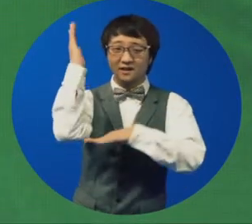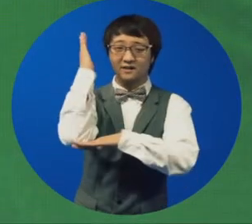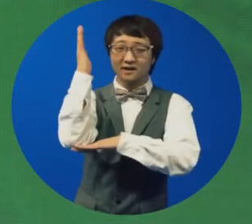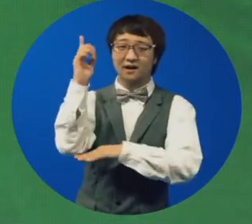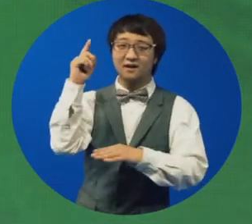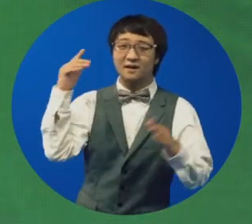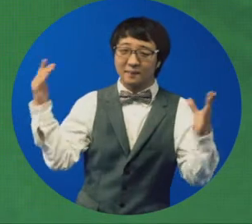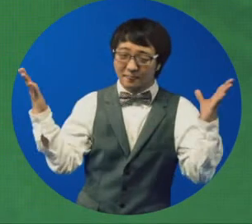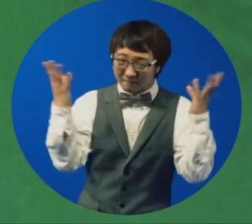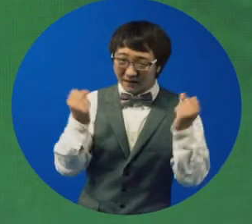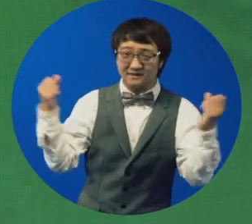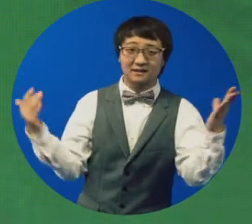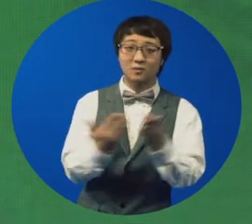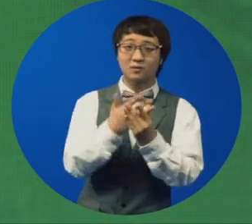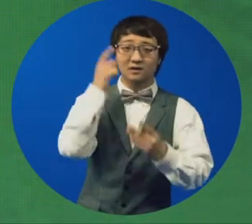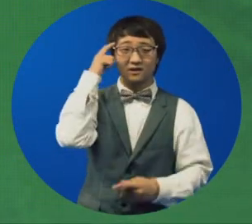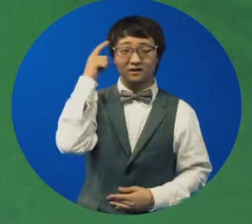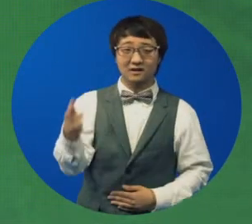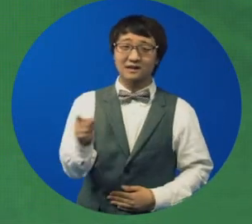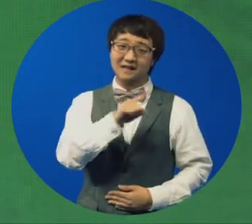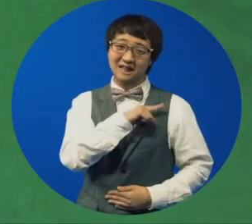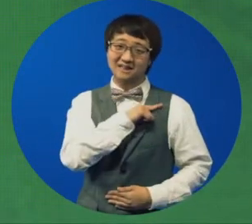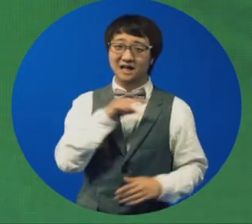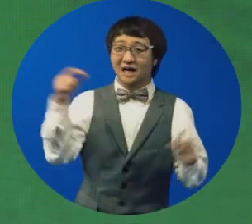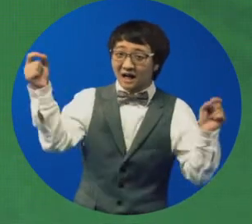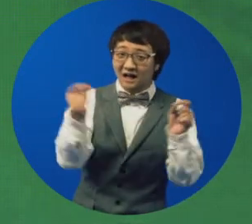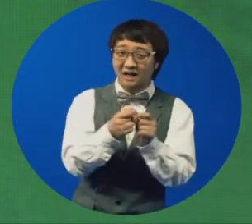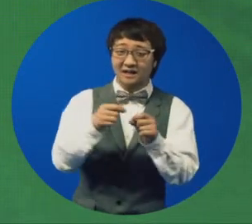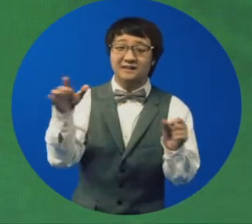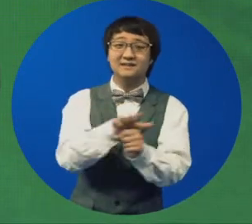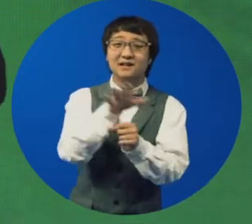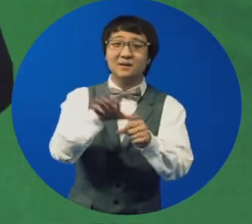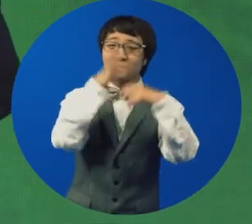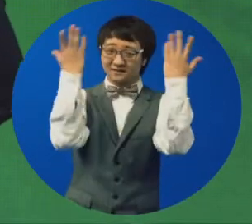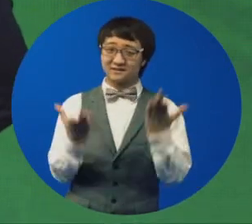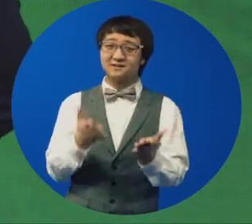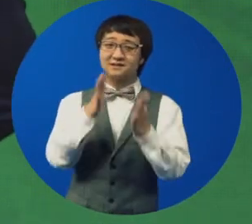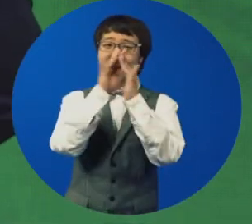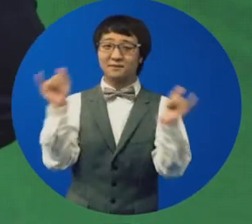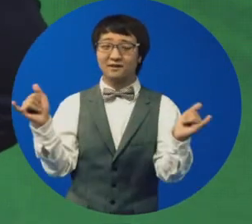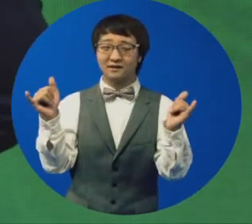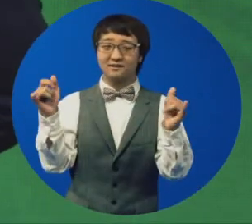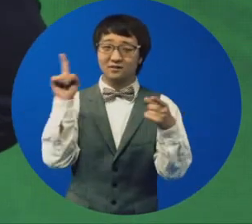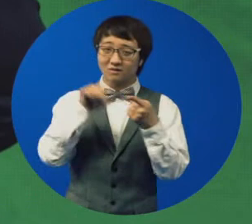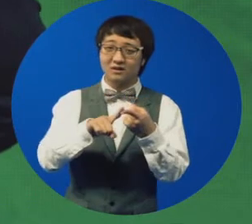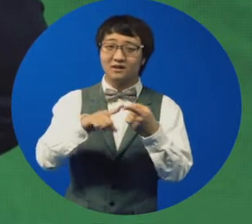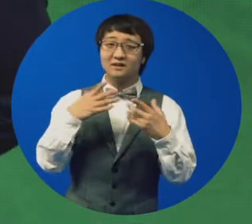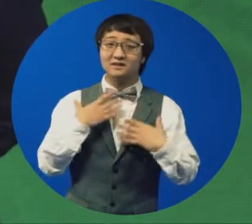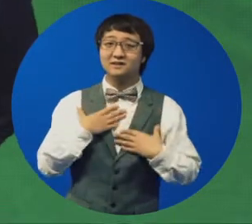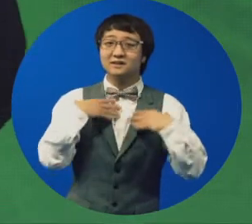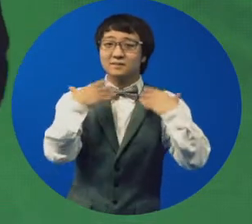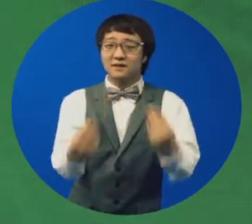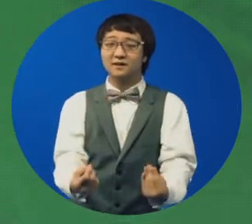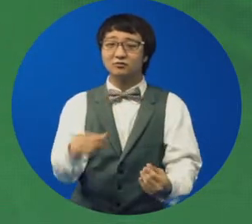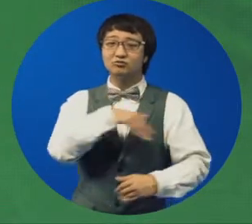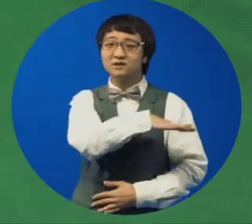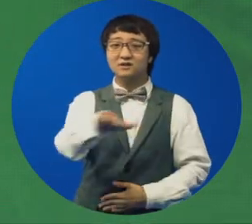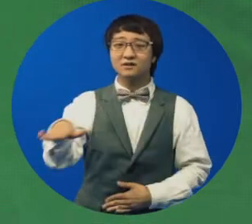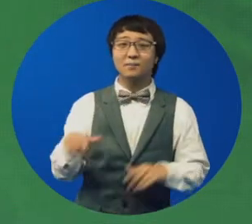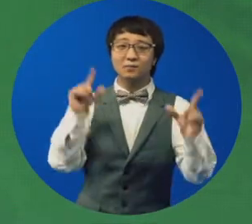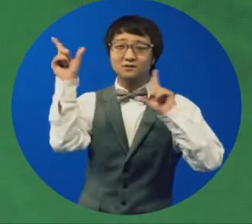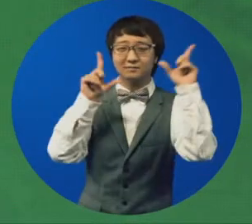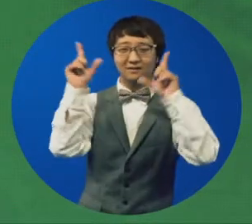결국 우리의 가장 가까이에 존중받고 사랑받아야 될 사람들에게서 실망한 우리들의 모습입니다. 만일